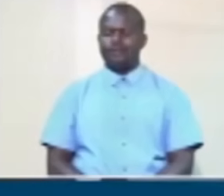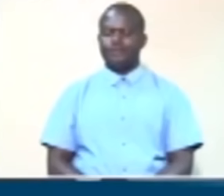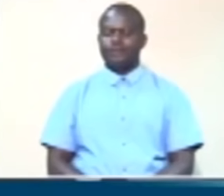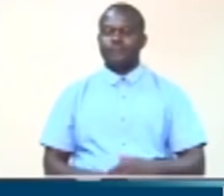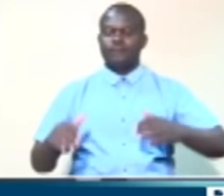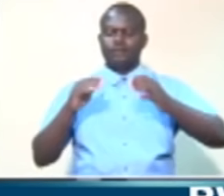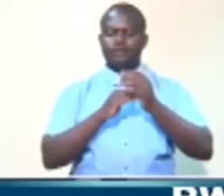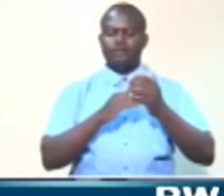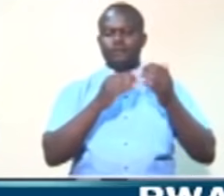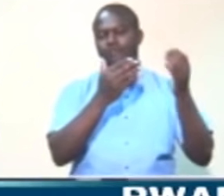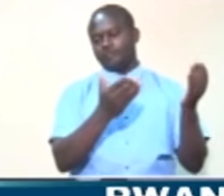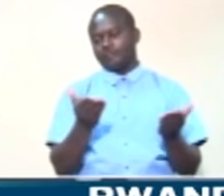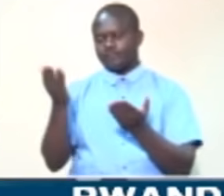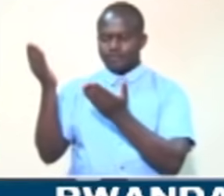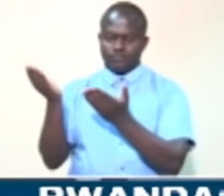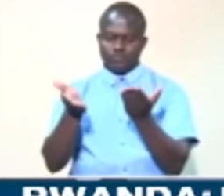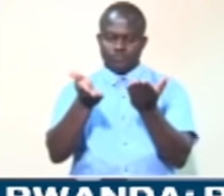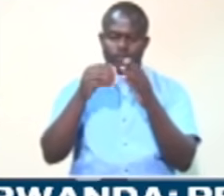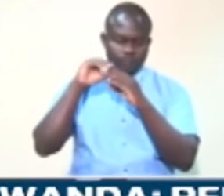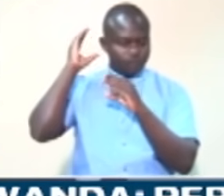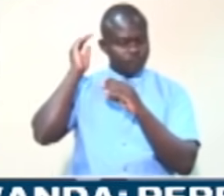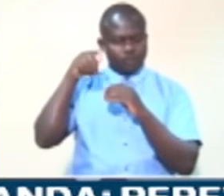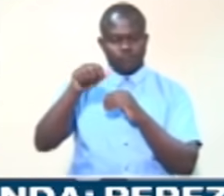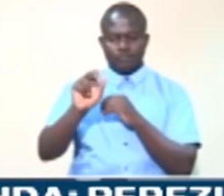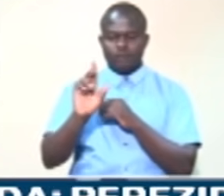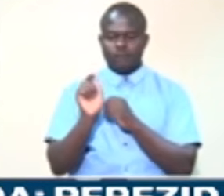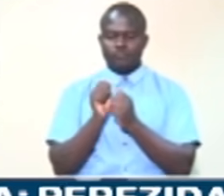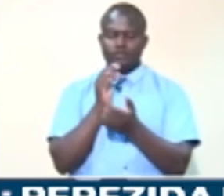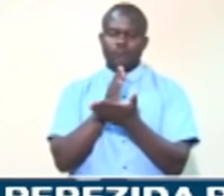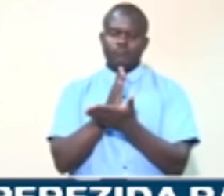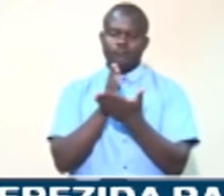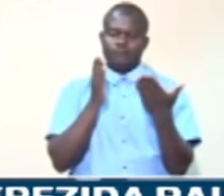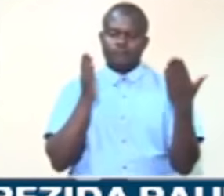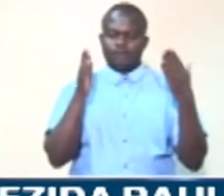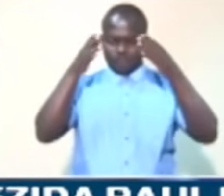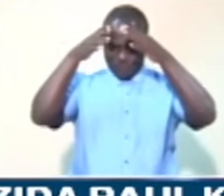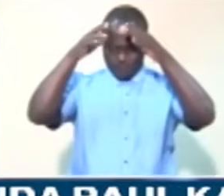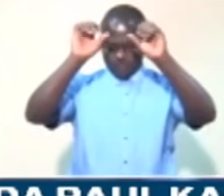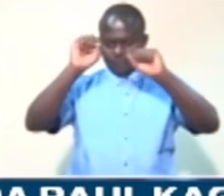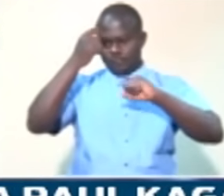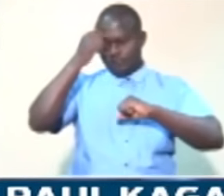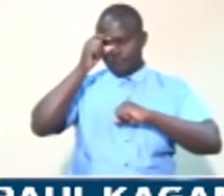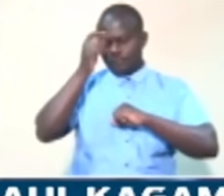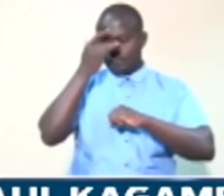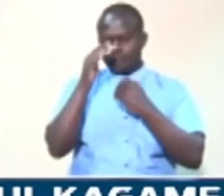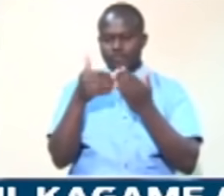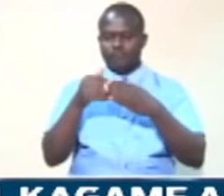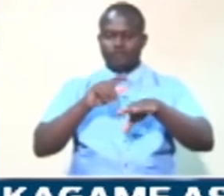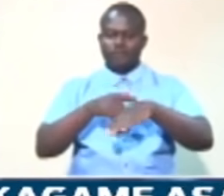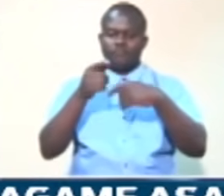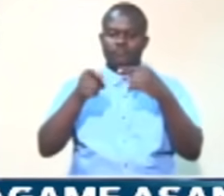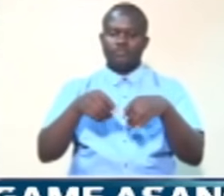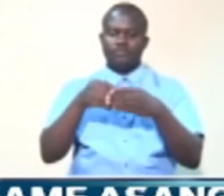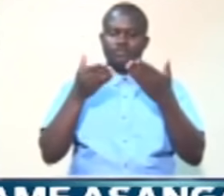reka twongere tubahe ikaze muri aya makuru Paul twatangiye Nibyo Gloria Perezida wa Repubulika Paul Kagame ubwo